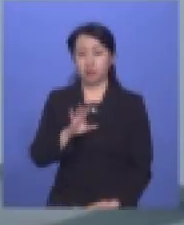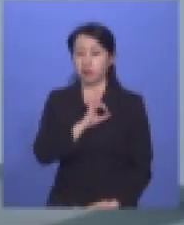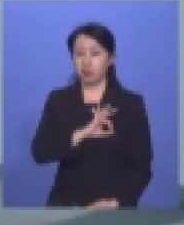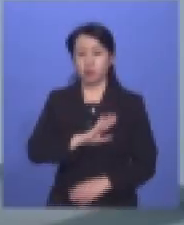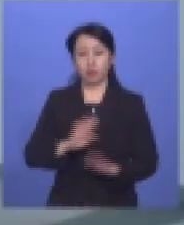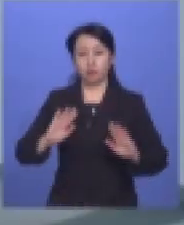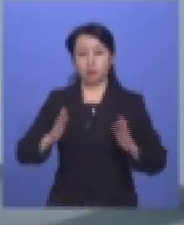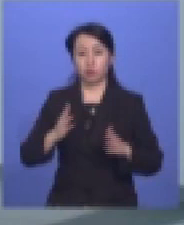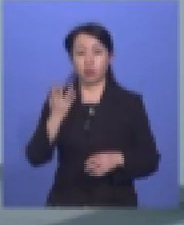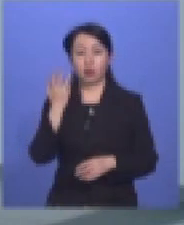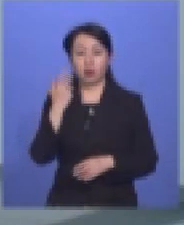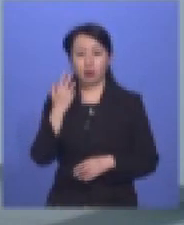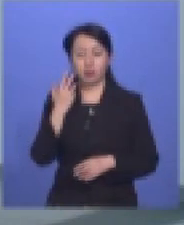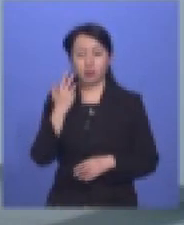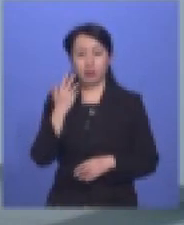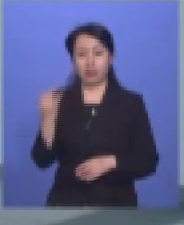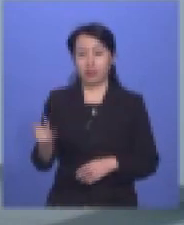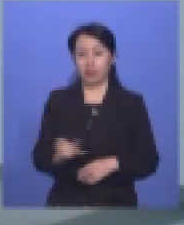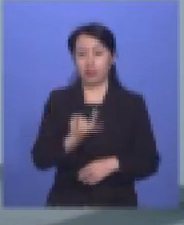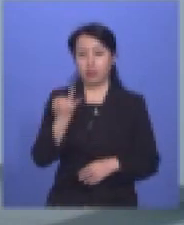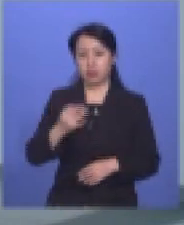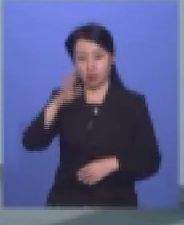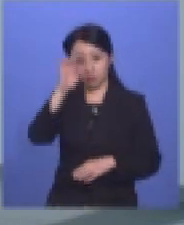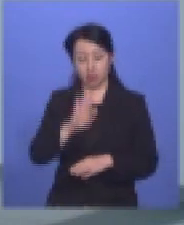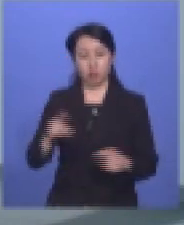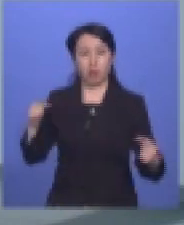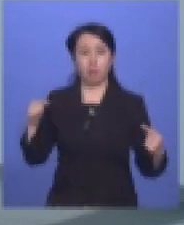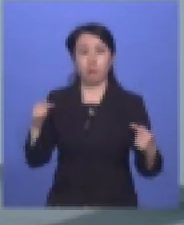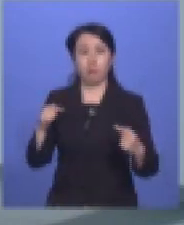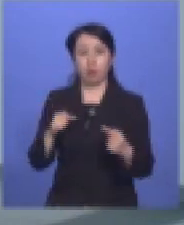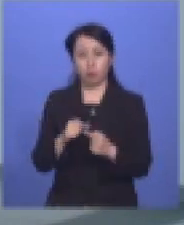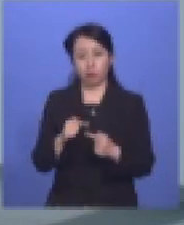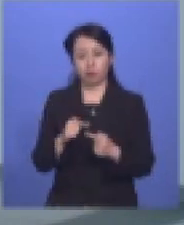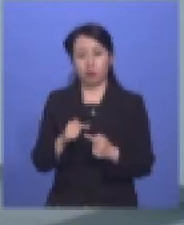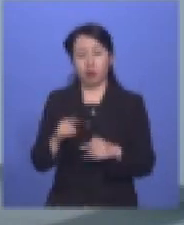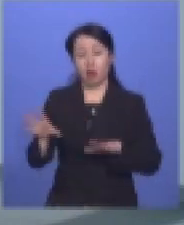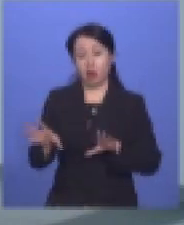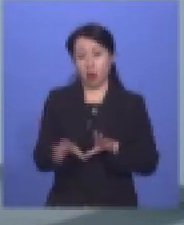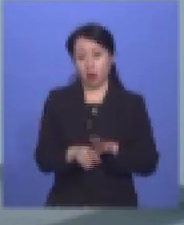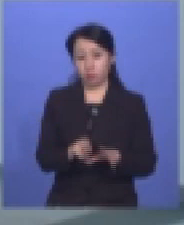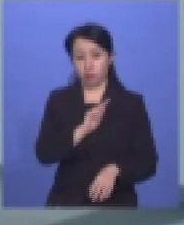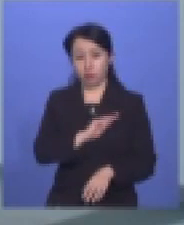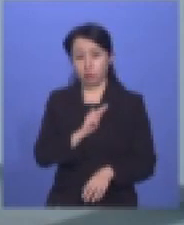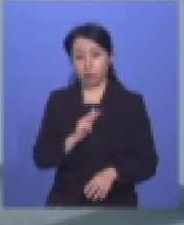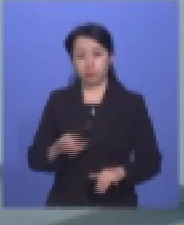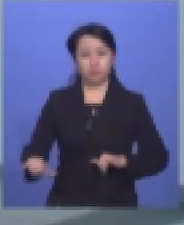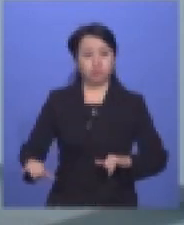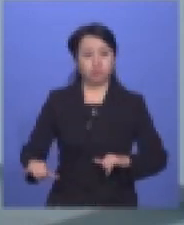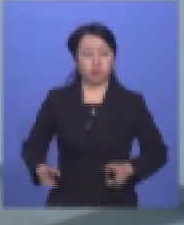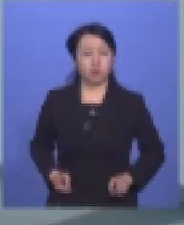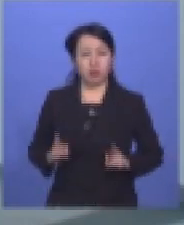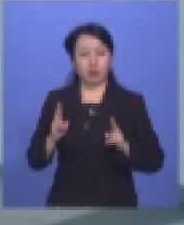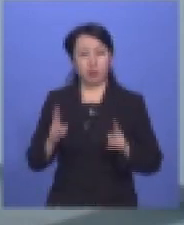в случаях когда затрагиваются интересы государства против коррупционной деятельности террористической деятельности